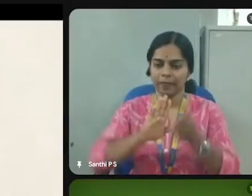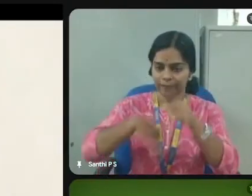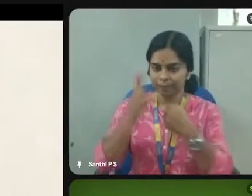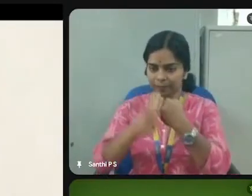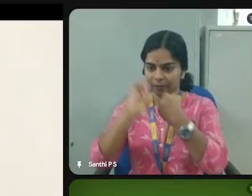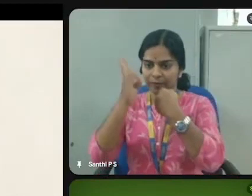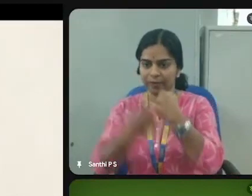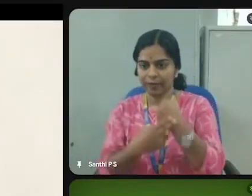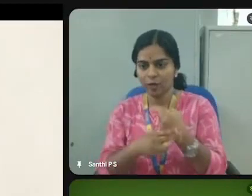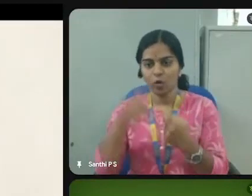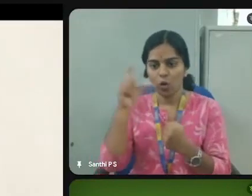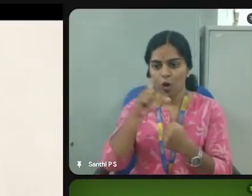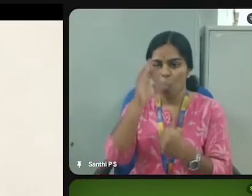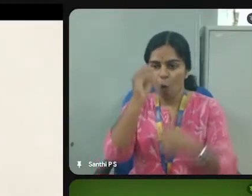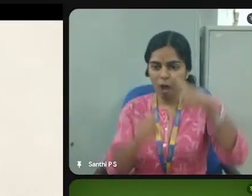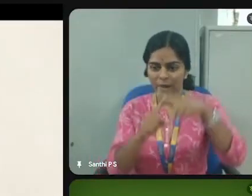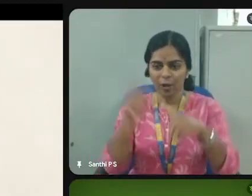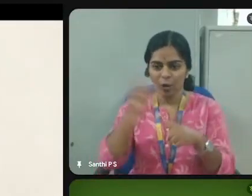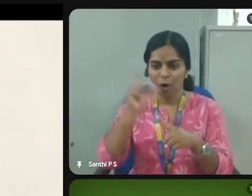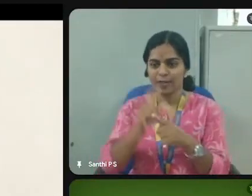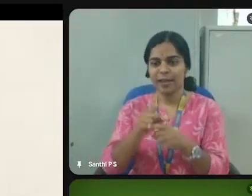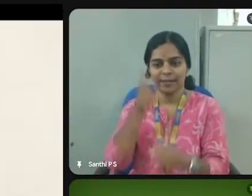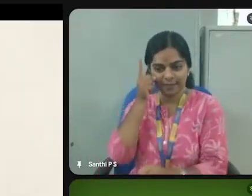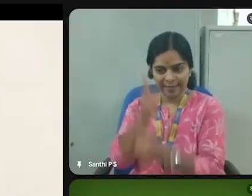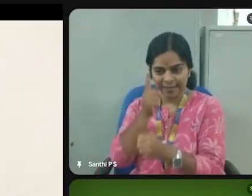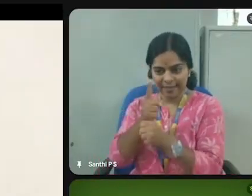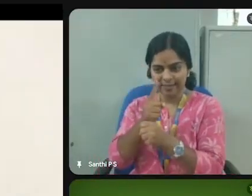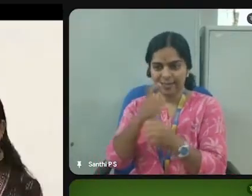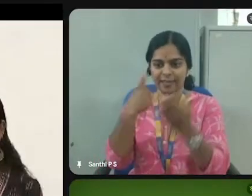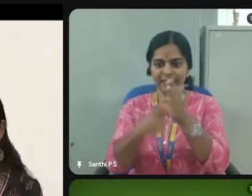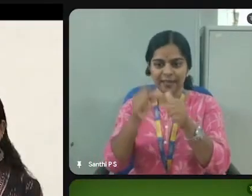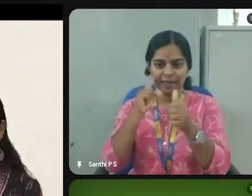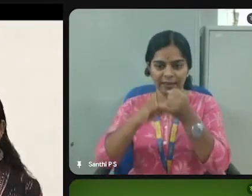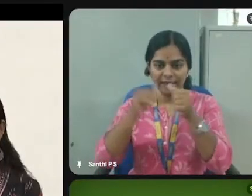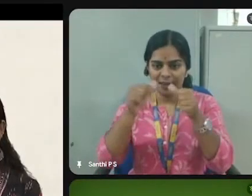നിഷിലെ കോളേജ് ഓഫ് ഒക്കുപേഷണൽ തെറാപ്പി ലെക്ചററായ റെയ്സ S കുമാർ.